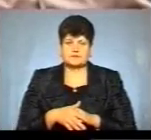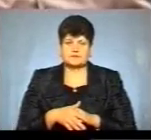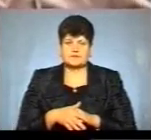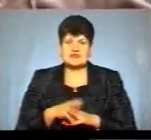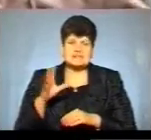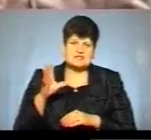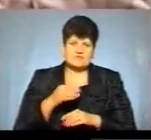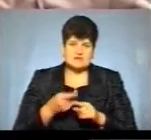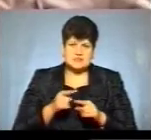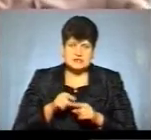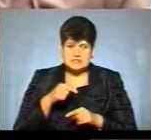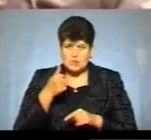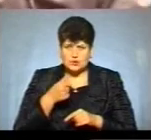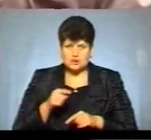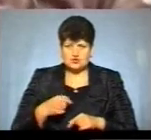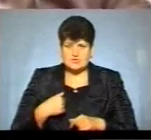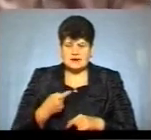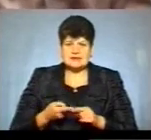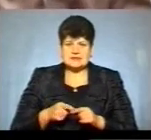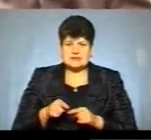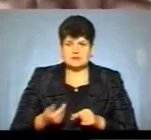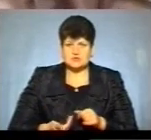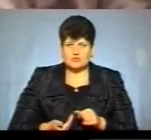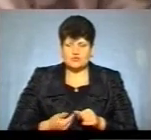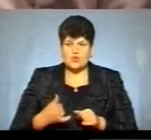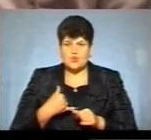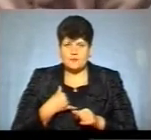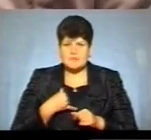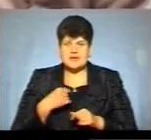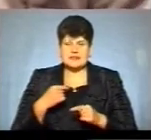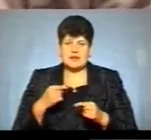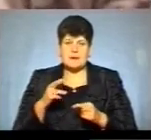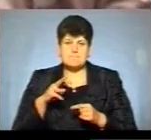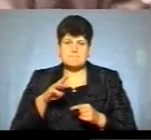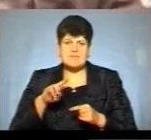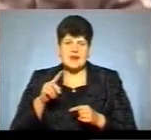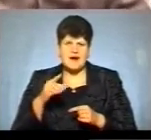за всі ці роки, що я з цим живу, да, у мене м'язи вже настільки,